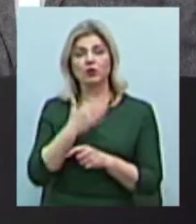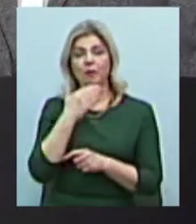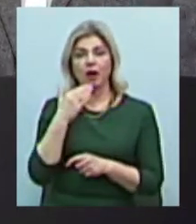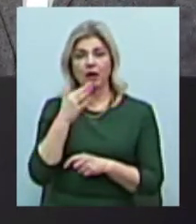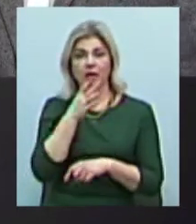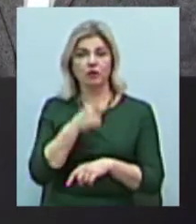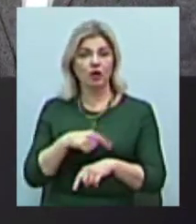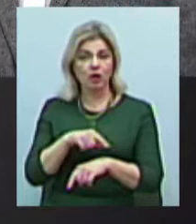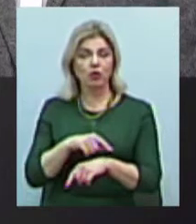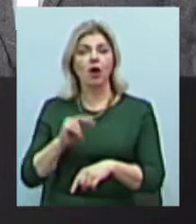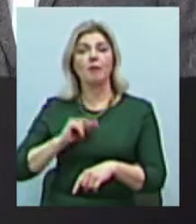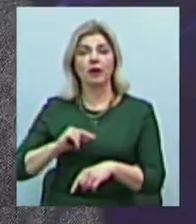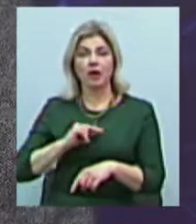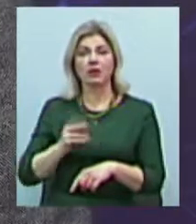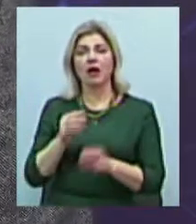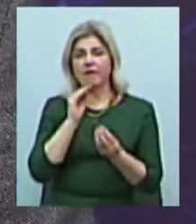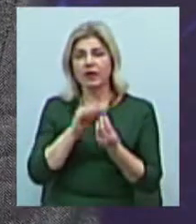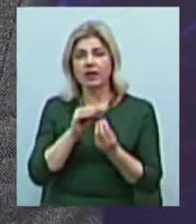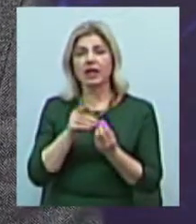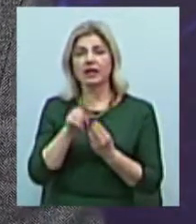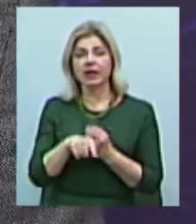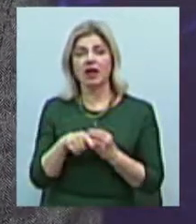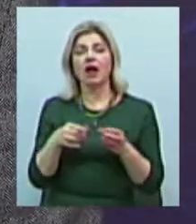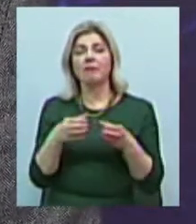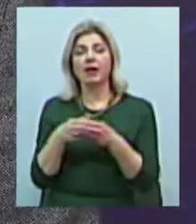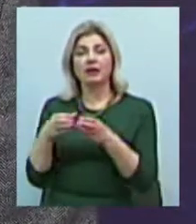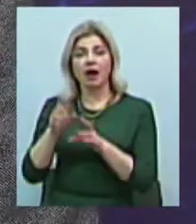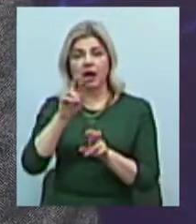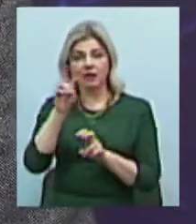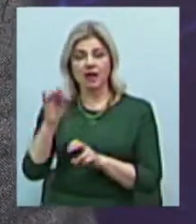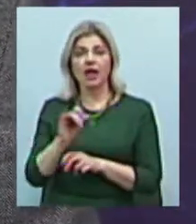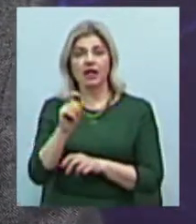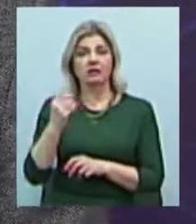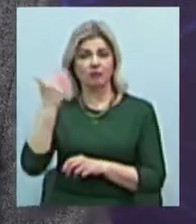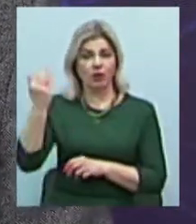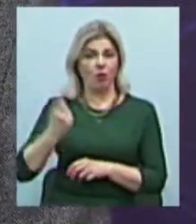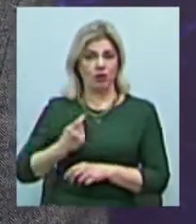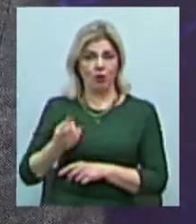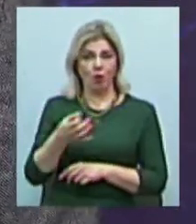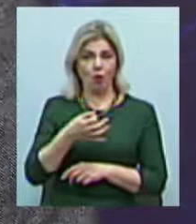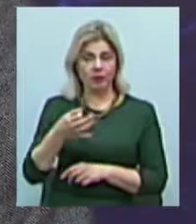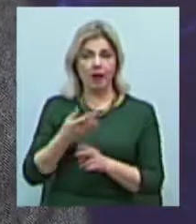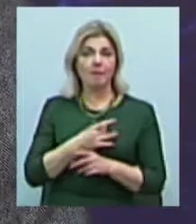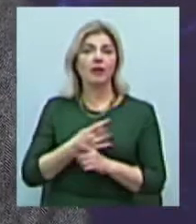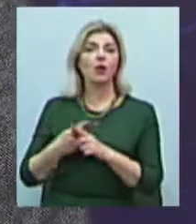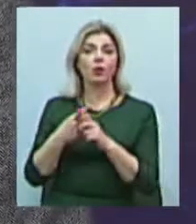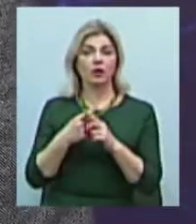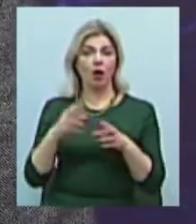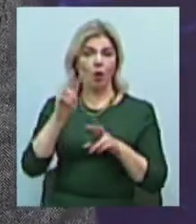часу у нас працювали одні й ті самі підрядники, в основному з Одеської області. Це білоруська компанія.